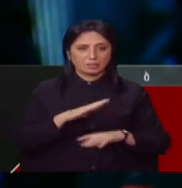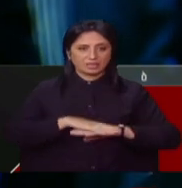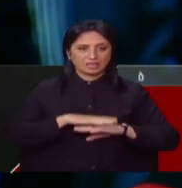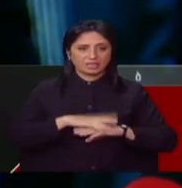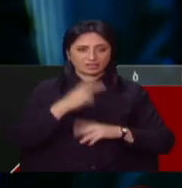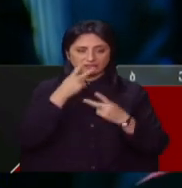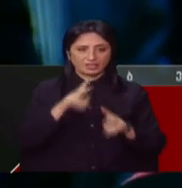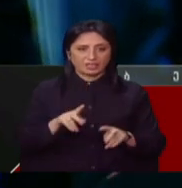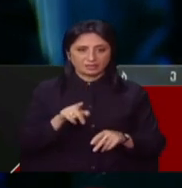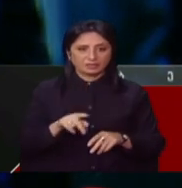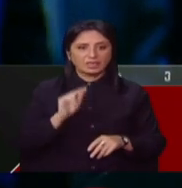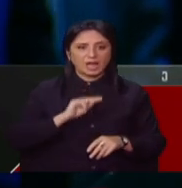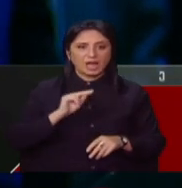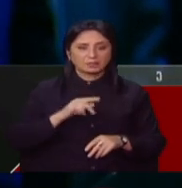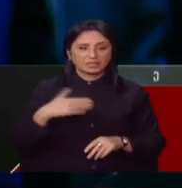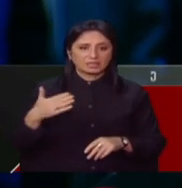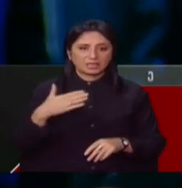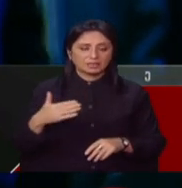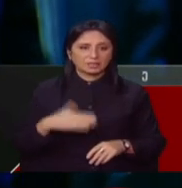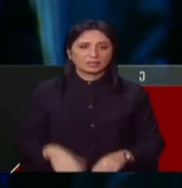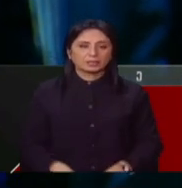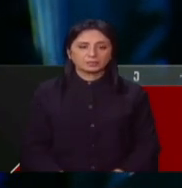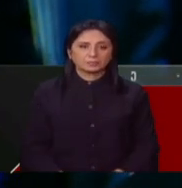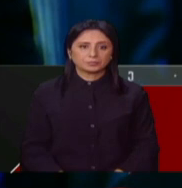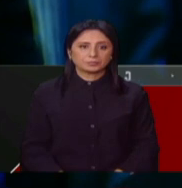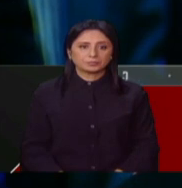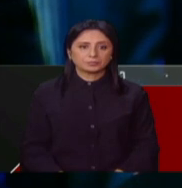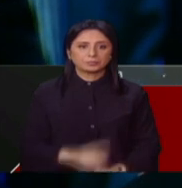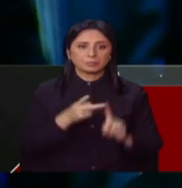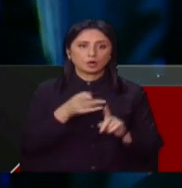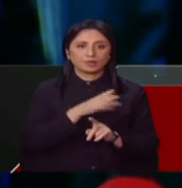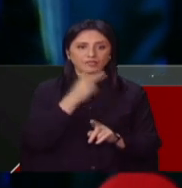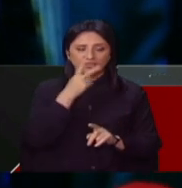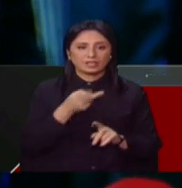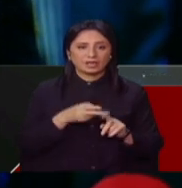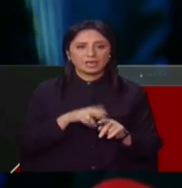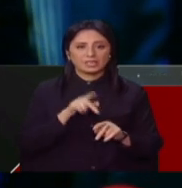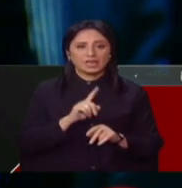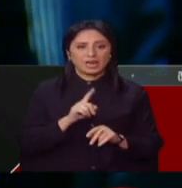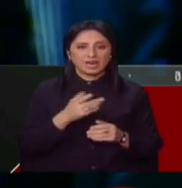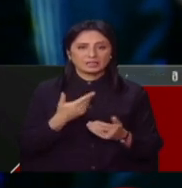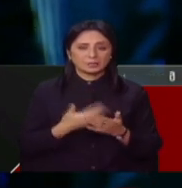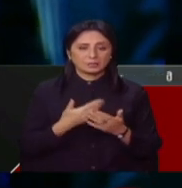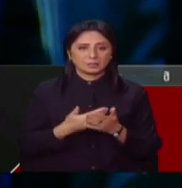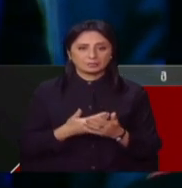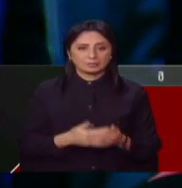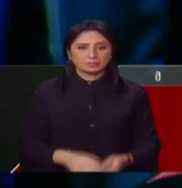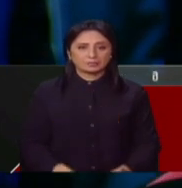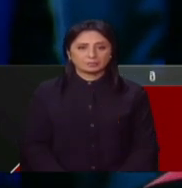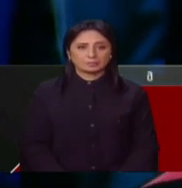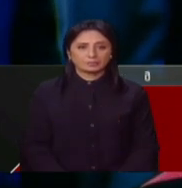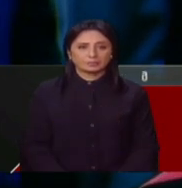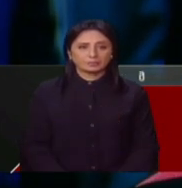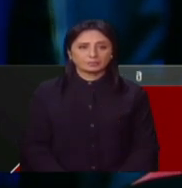ქცევით ვიხილეთ ადმინისტრაციის მხრიდან. მეორეს ხო ხედავთ, რომ ეს რაღაცნაირად